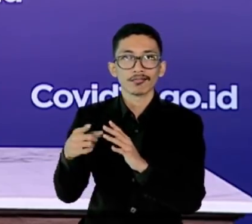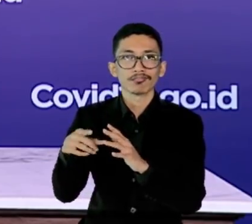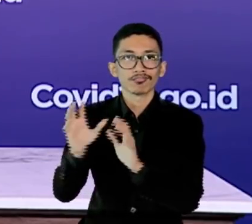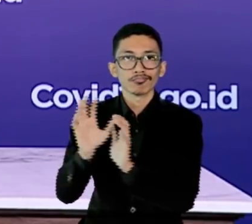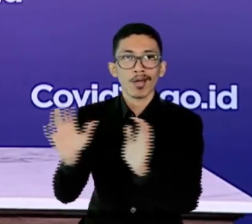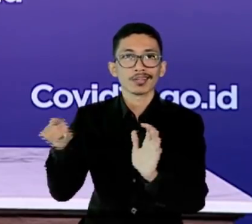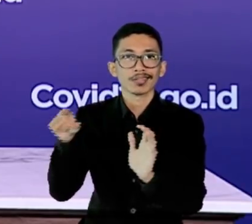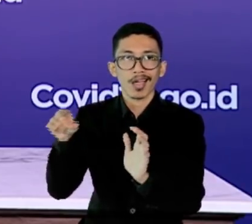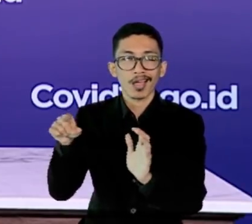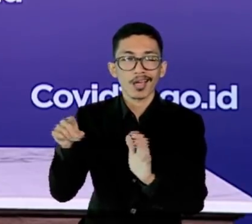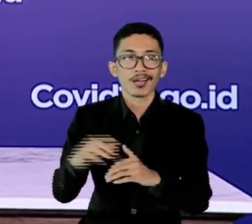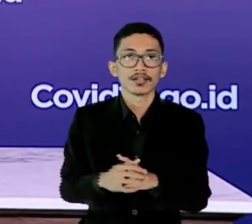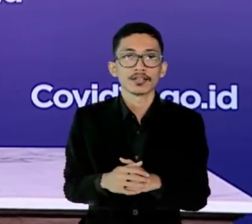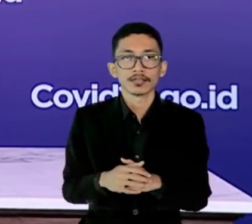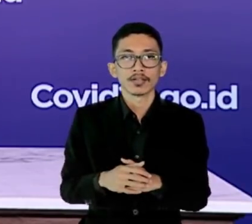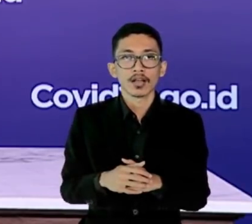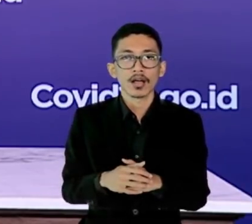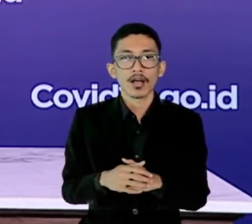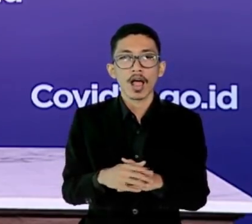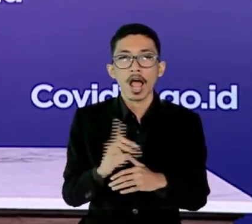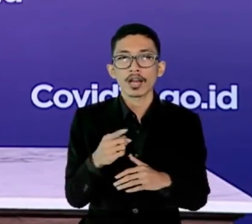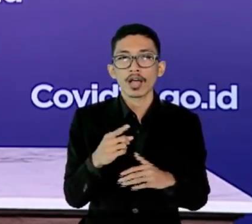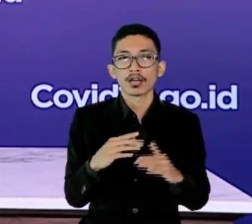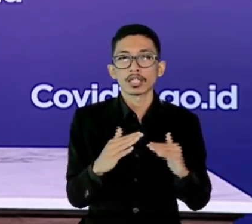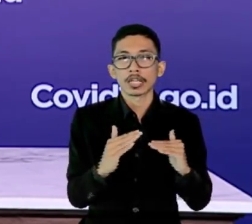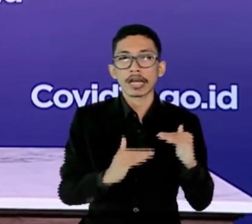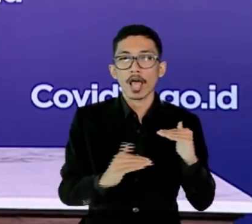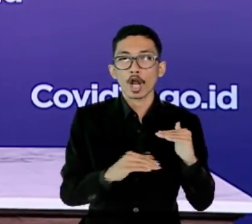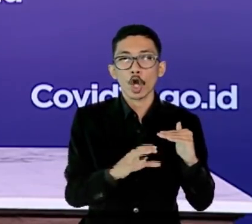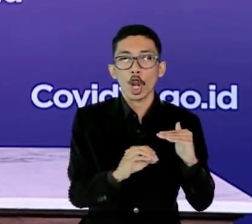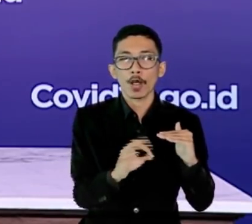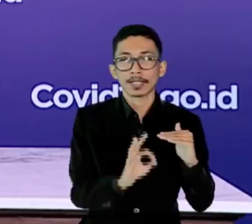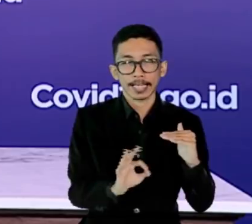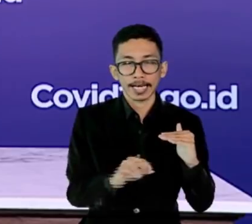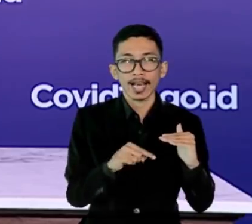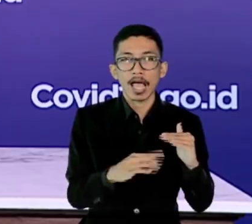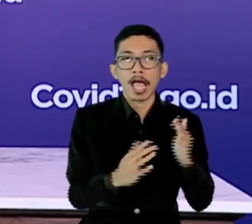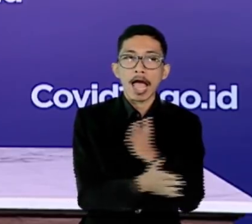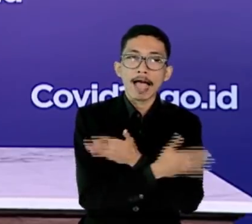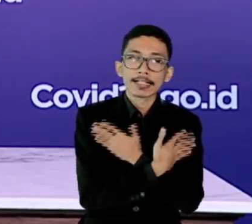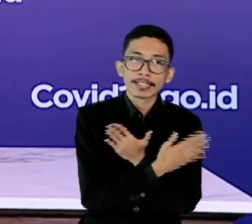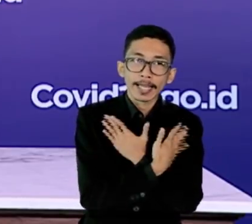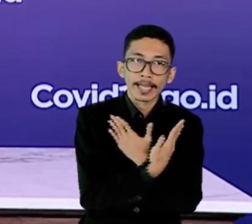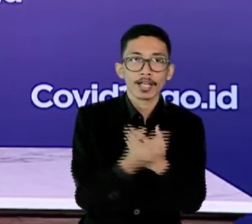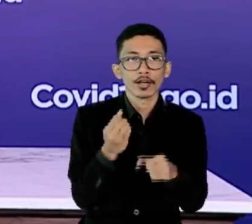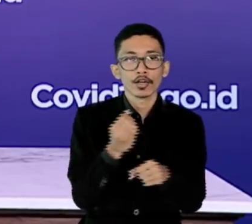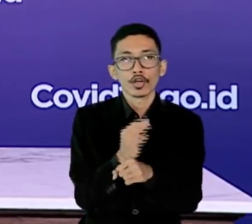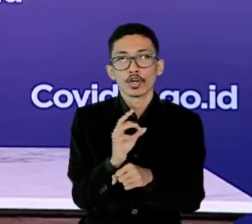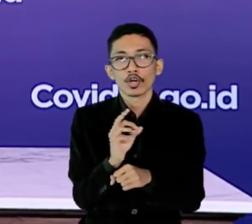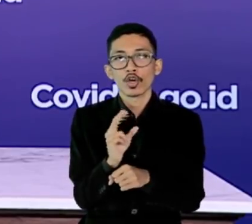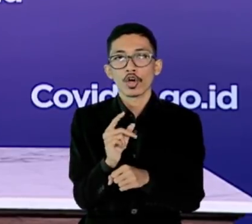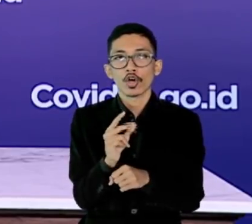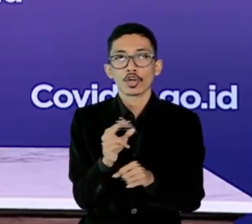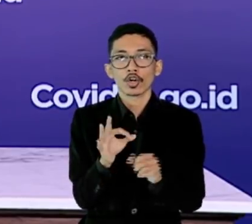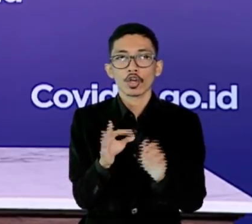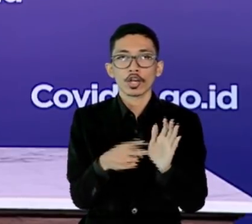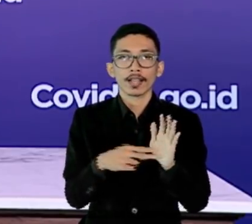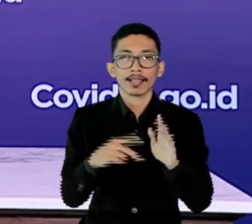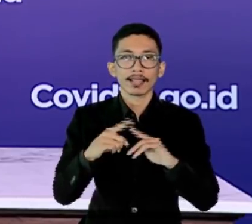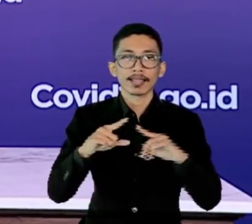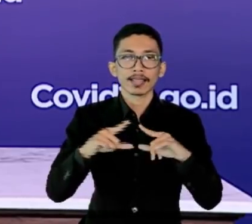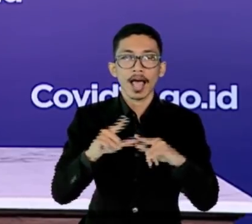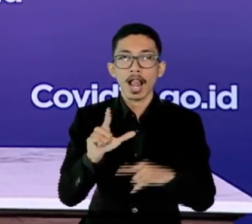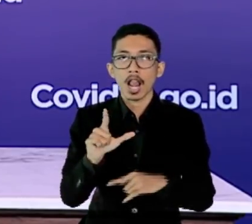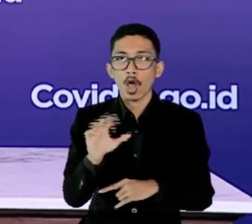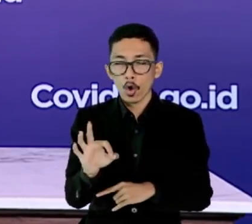rendah mencapai 0%, seperti Aceh dan Gorontalo, mohon untuk mengevaluasi apakah kasus positif yang ada